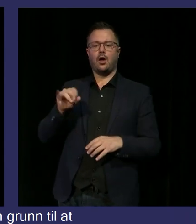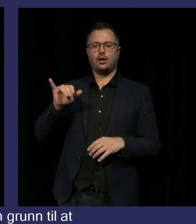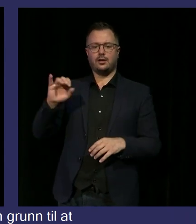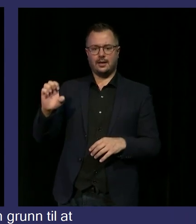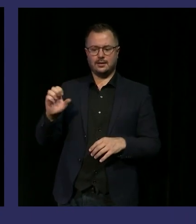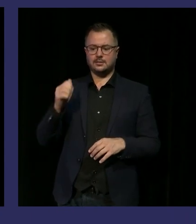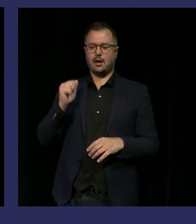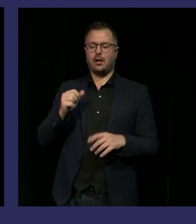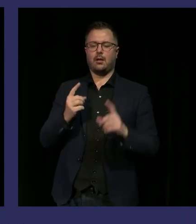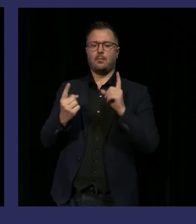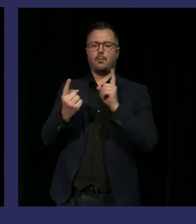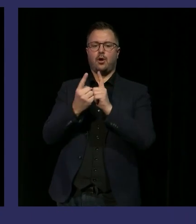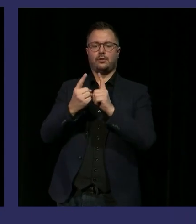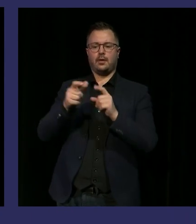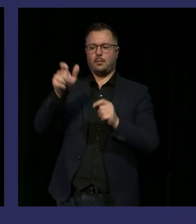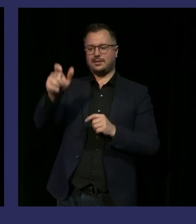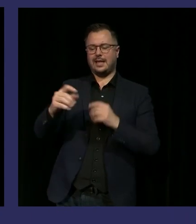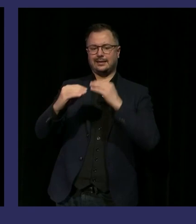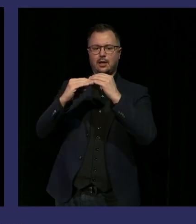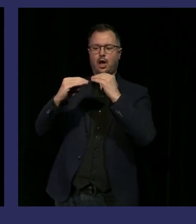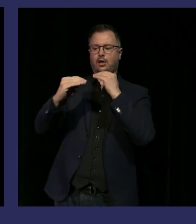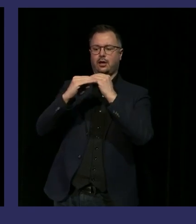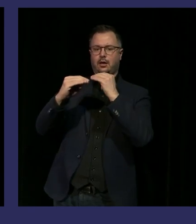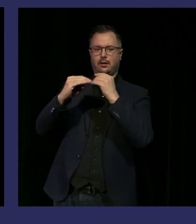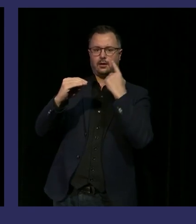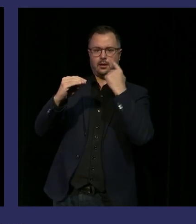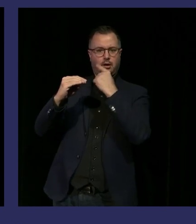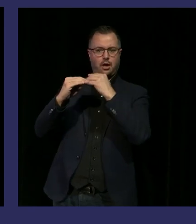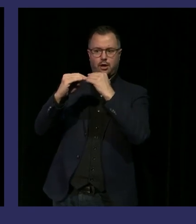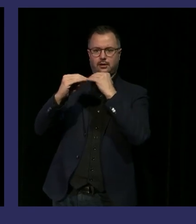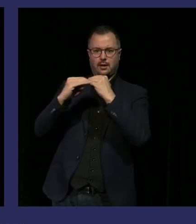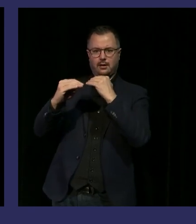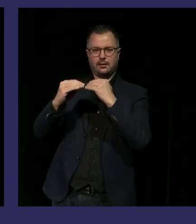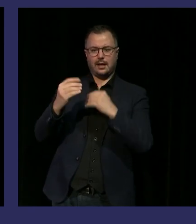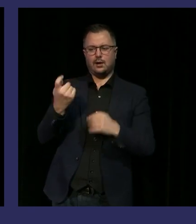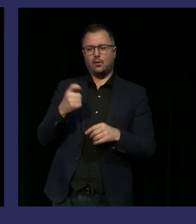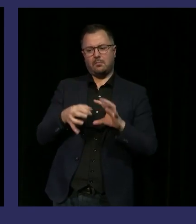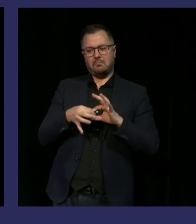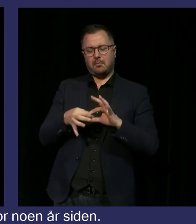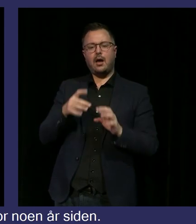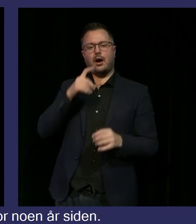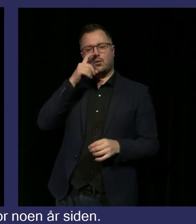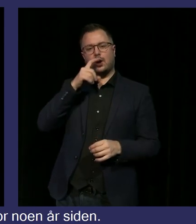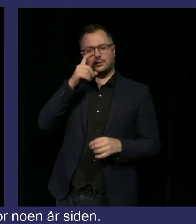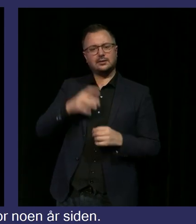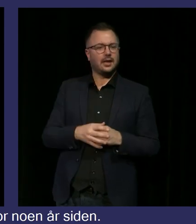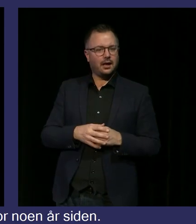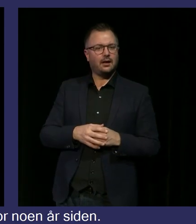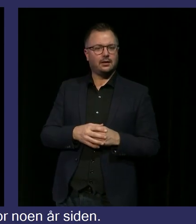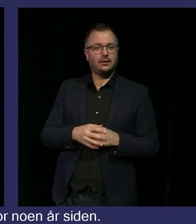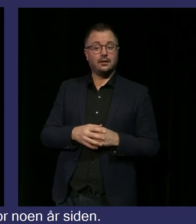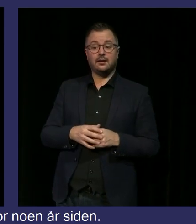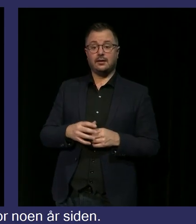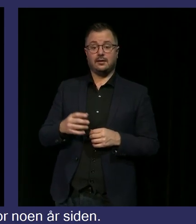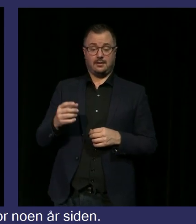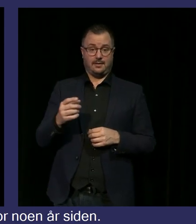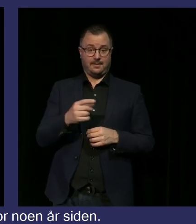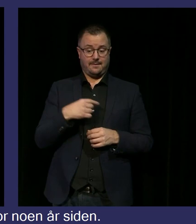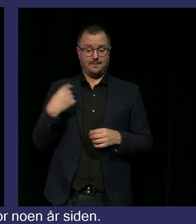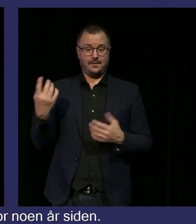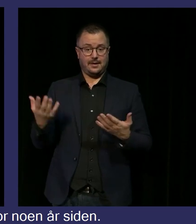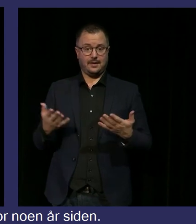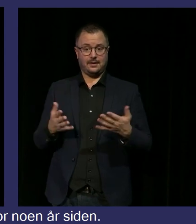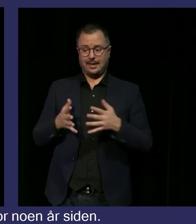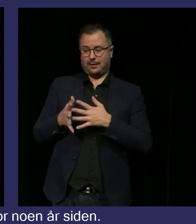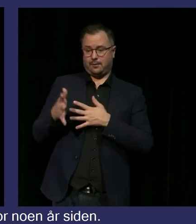øyehøyde. Og det jo antageligvis noe der også I forhold til arrogansen. Men sant, vi gjennomførte